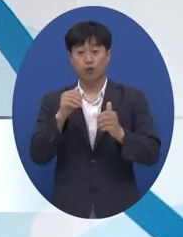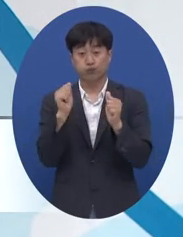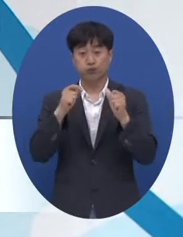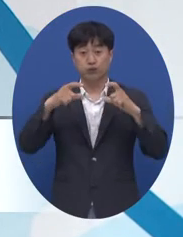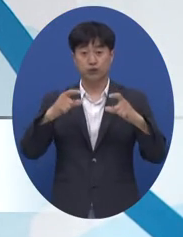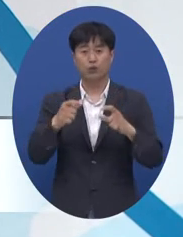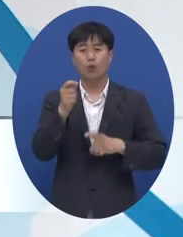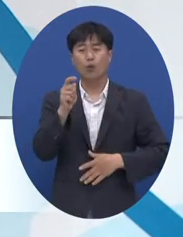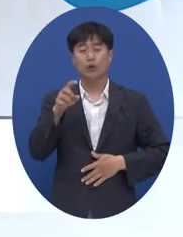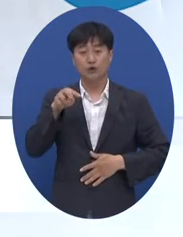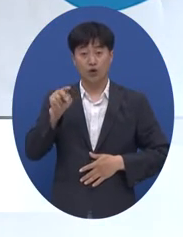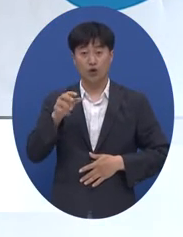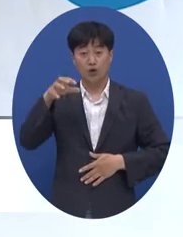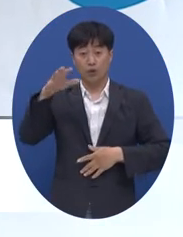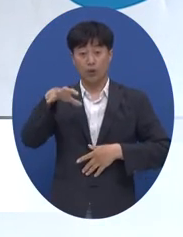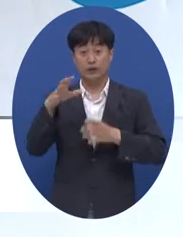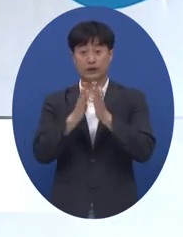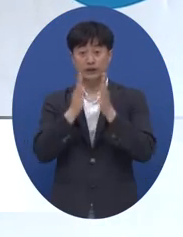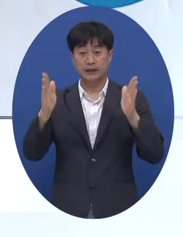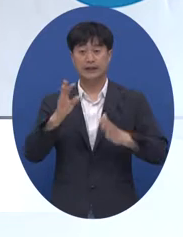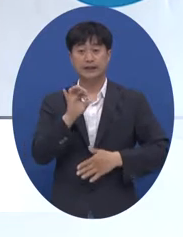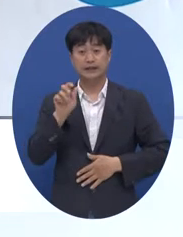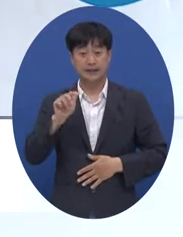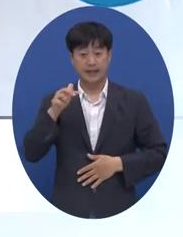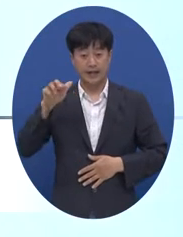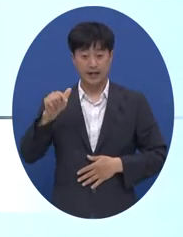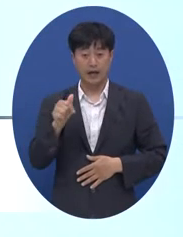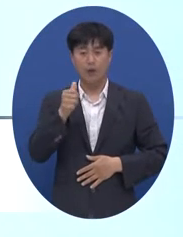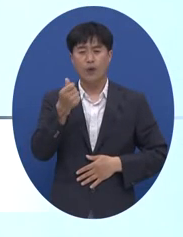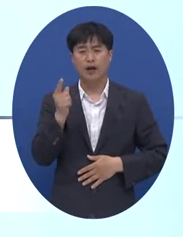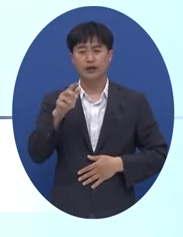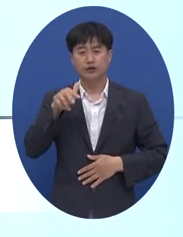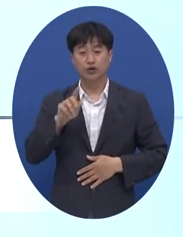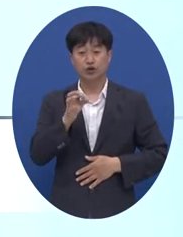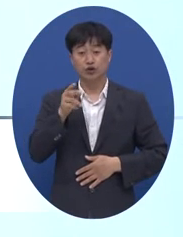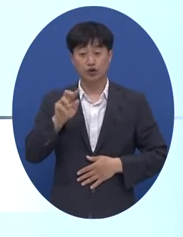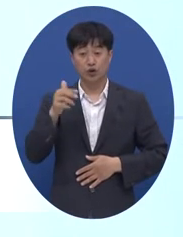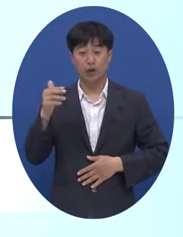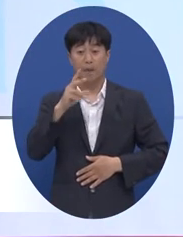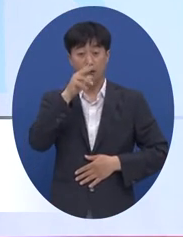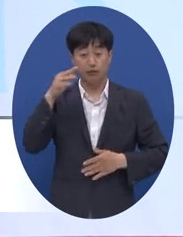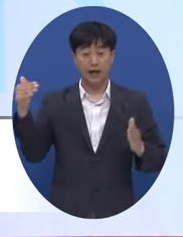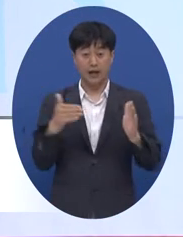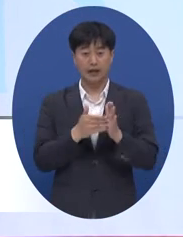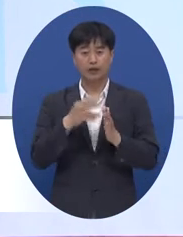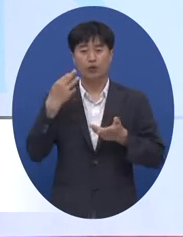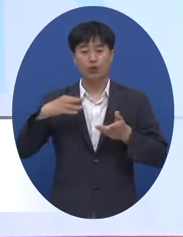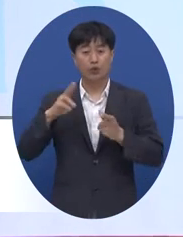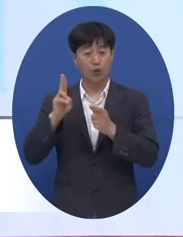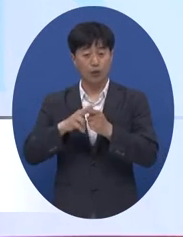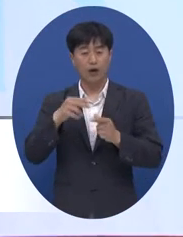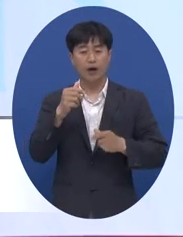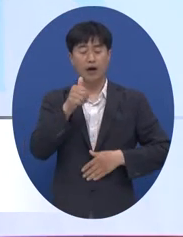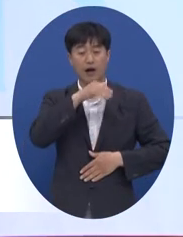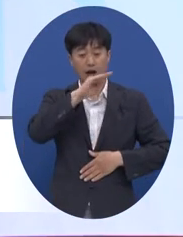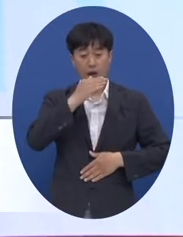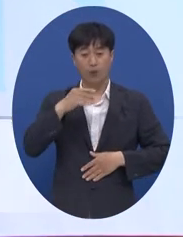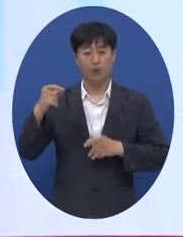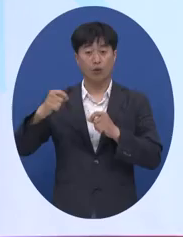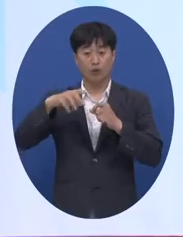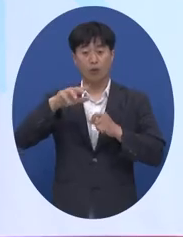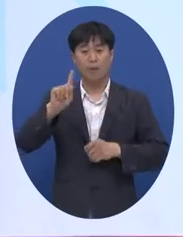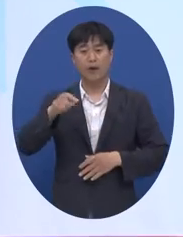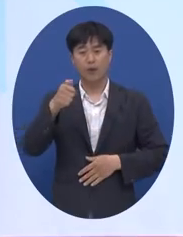구성 을 시작으로 인제 양구 화천 철원 연천 을 거쳐 파주까지 경기도와 강원도 접경지역